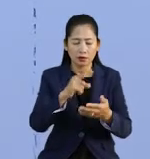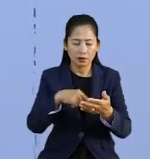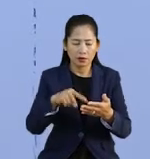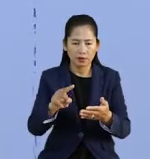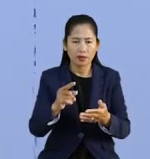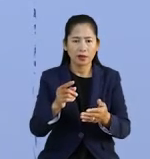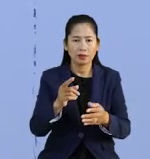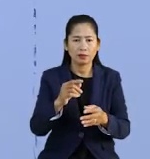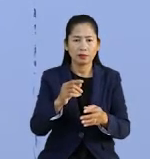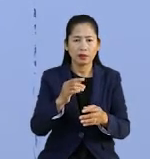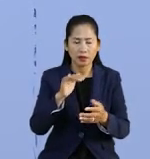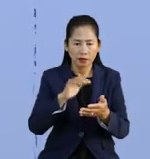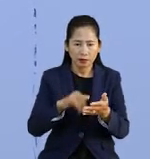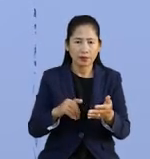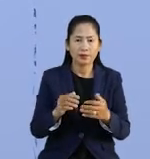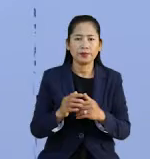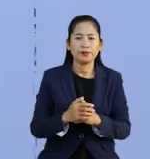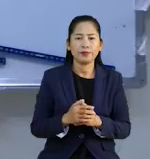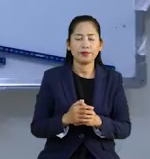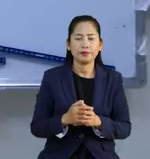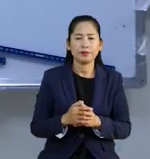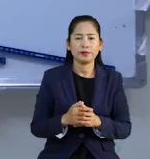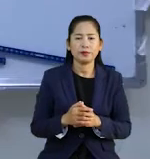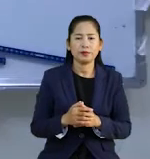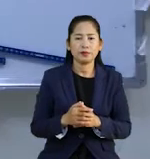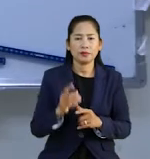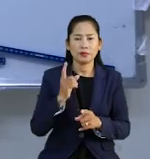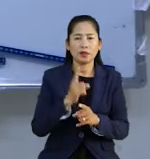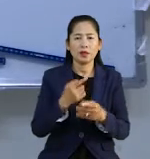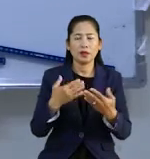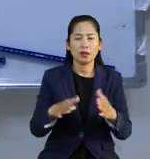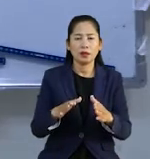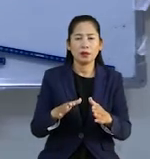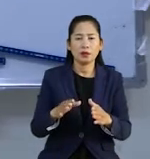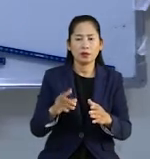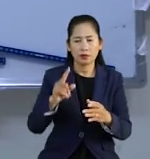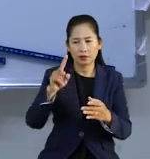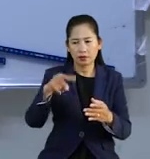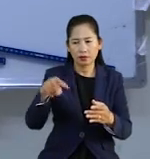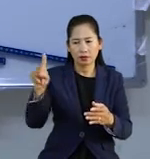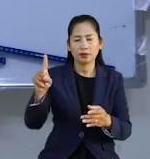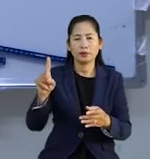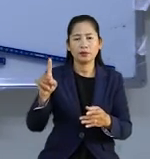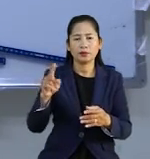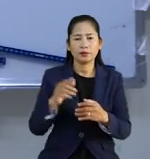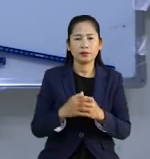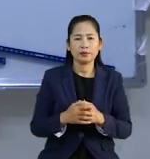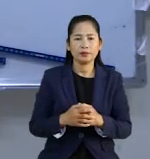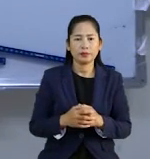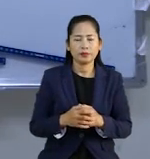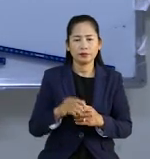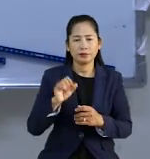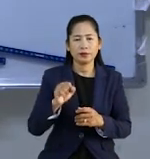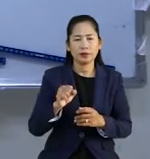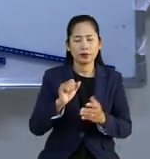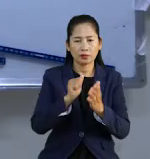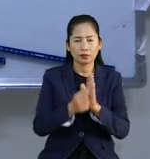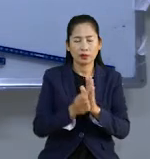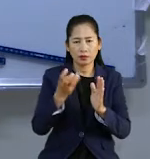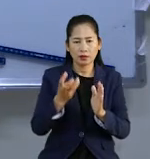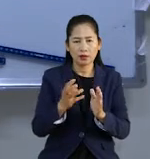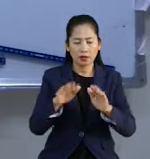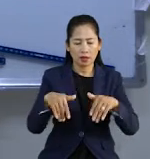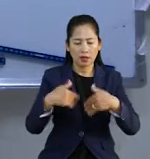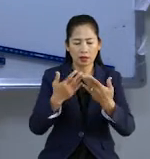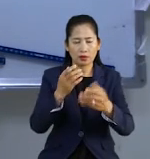ណែបើសិនជាកូនមានការខ្វះខាតណាកូនណាបាទកូនធ្វើត្រឹមត្រូវហើយកូនគូសសញ្ញាត្រូវនៅខាងក្រោមបាទលោកគ្រូទុកពេលបន្តិច